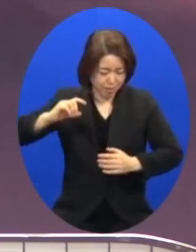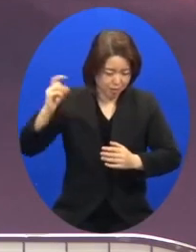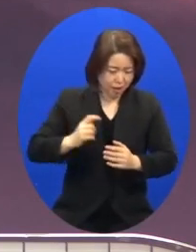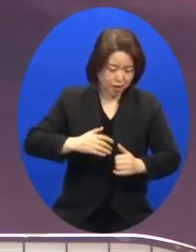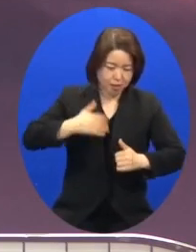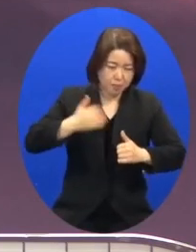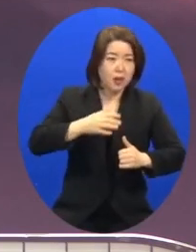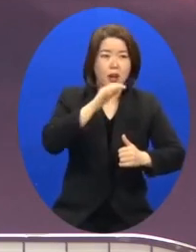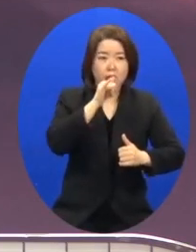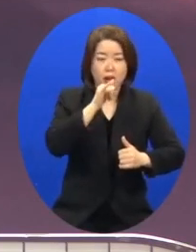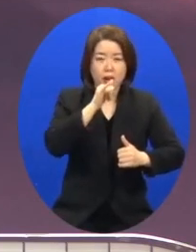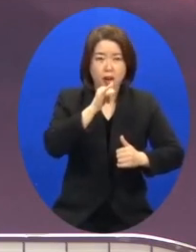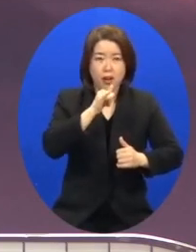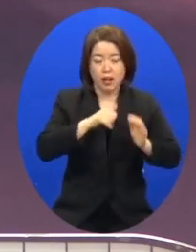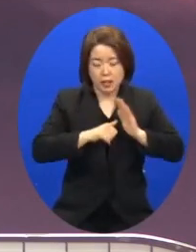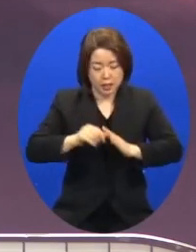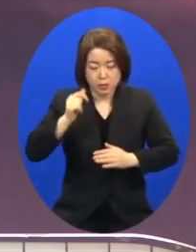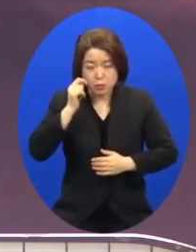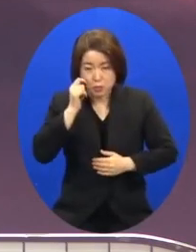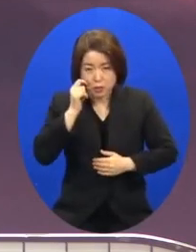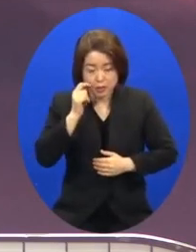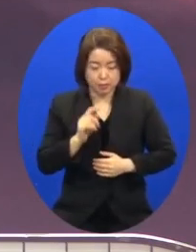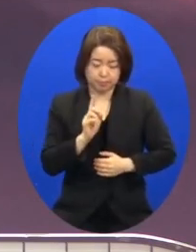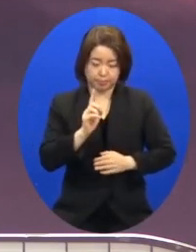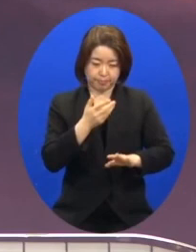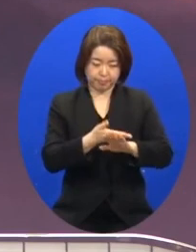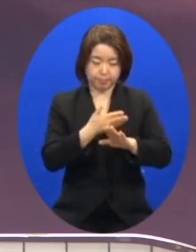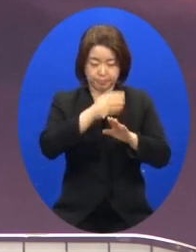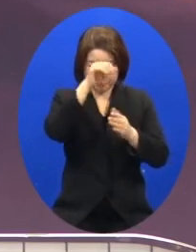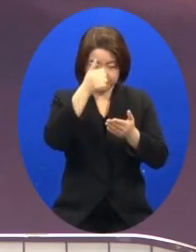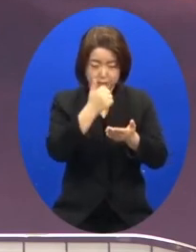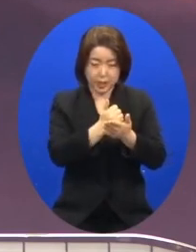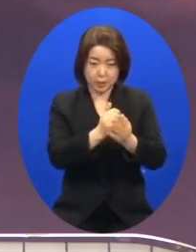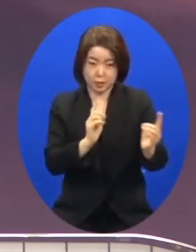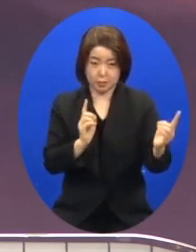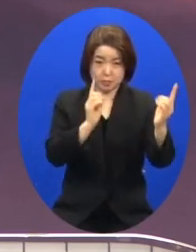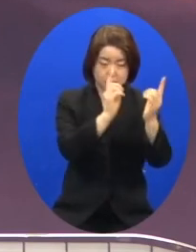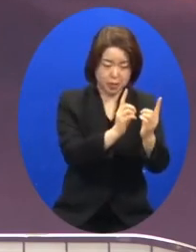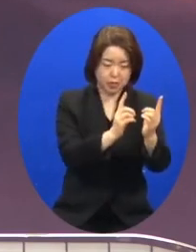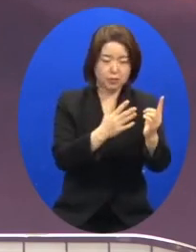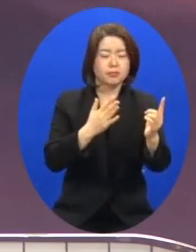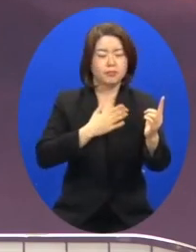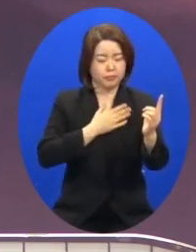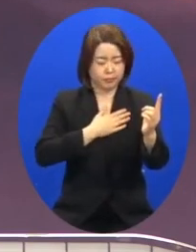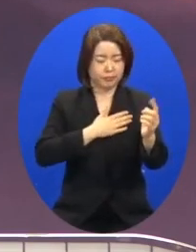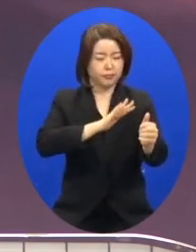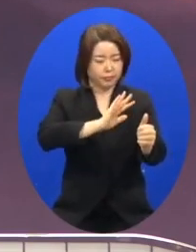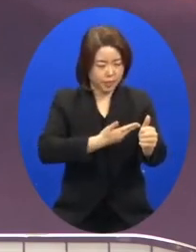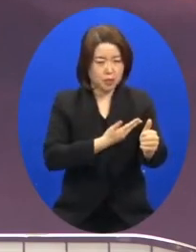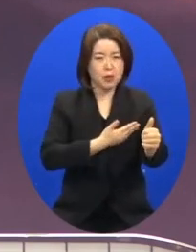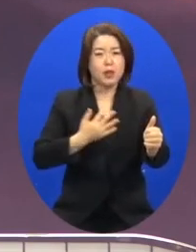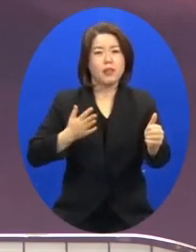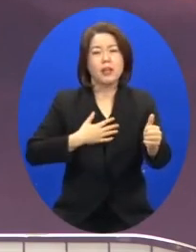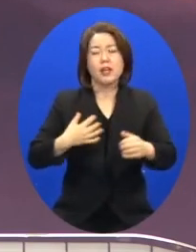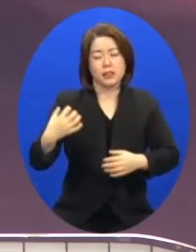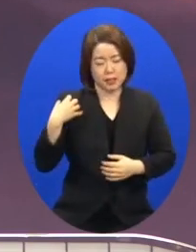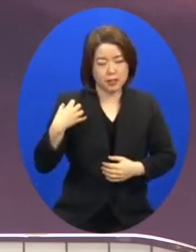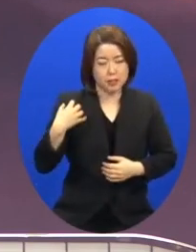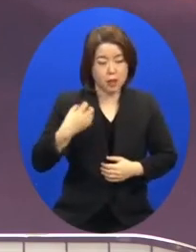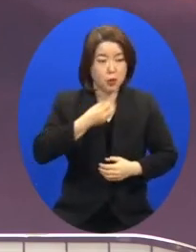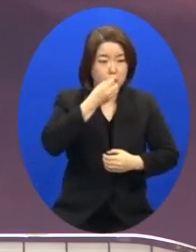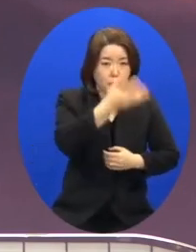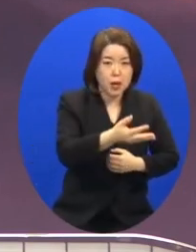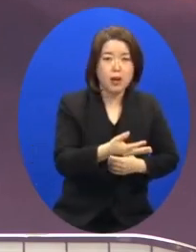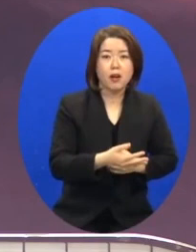장난이 한 분을 찾아 갑니다 그리고 내가 잘 못했어요 다 않아 때문이에요 그렇게 자백을